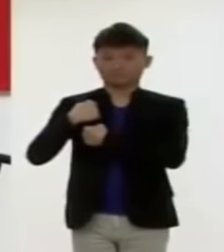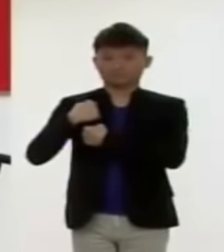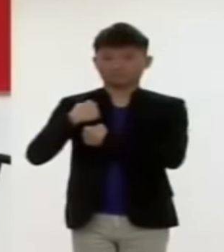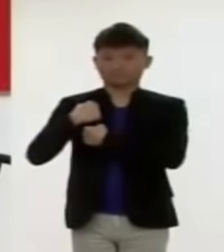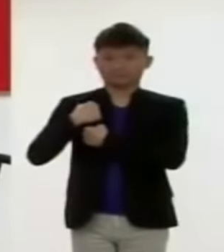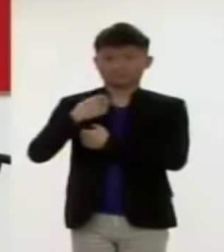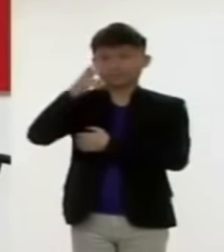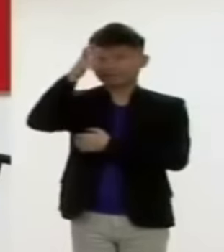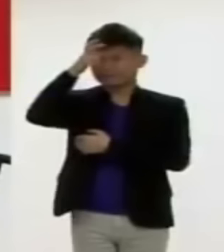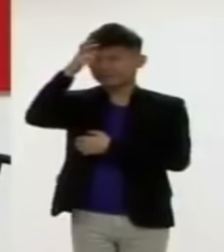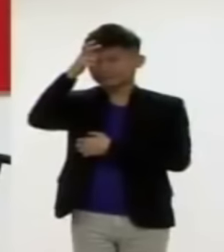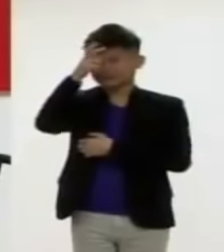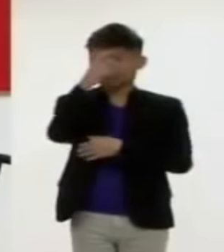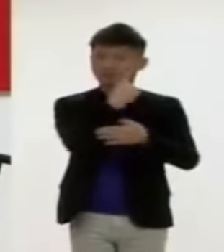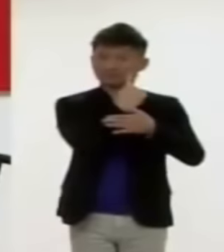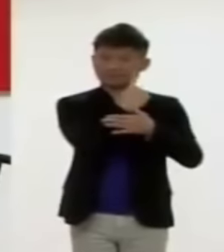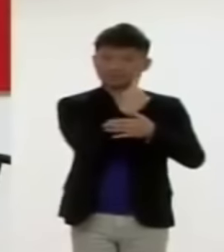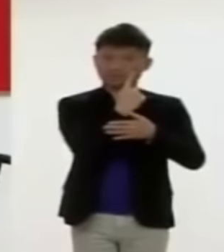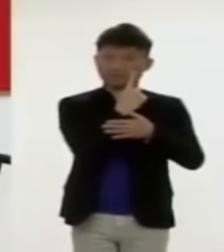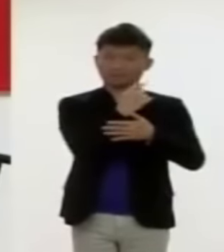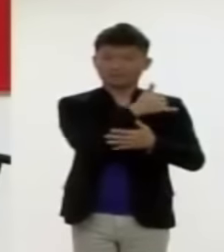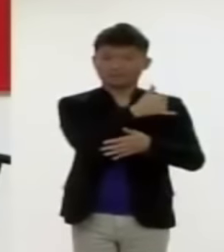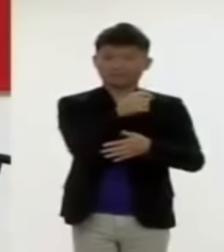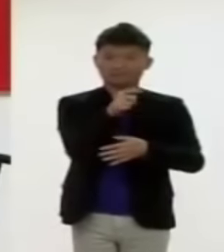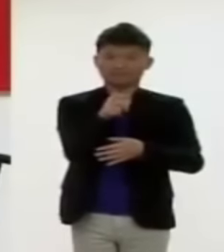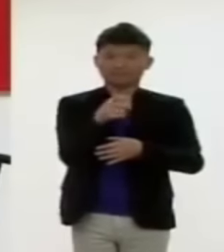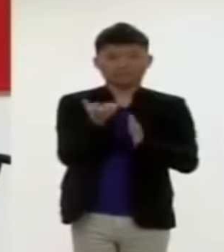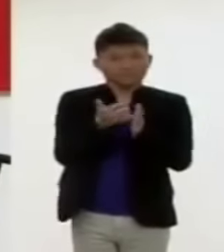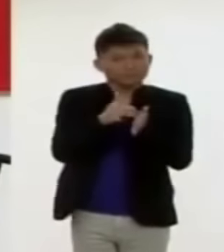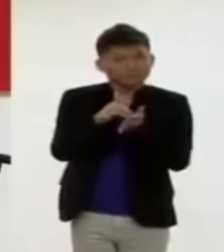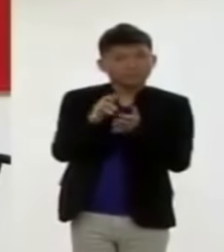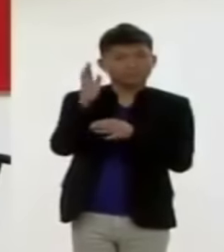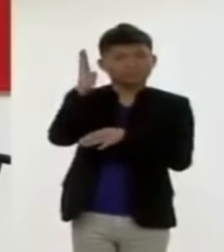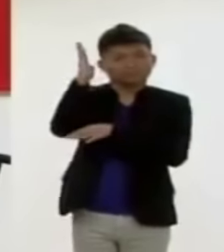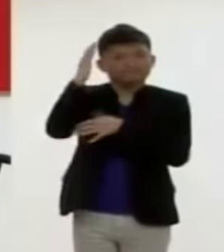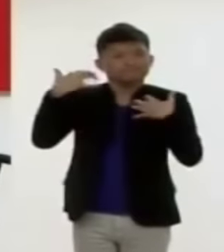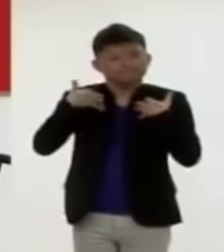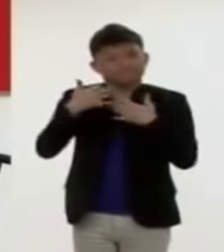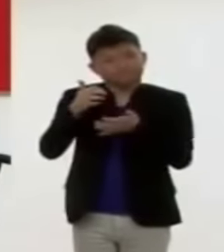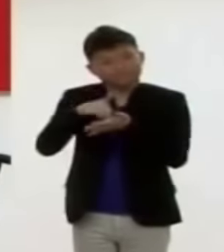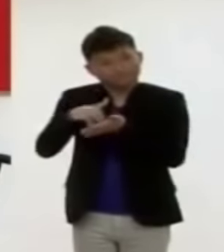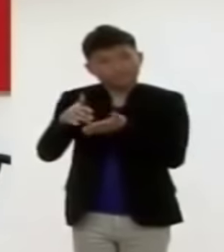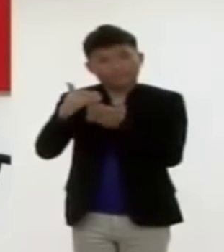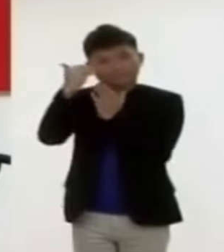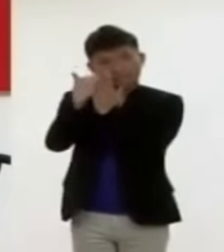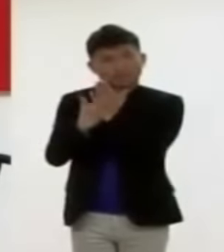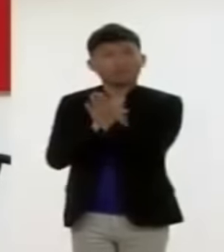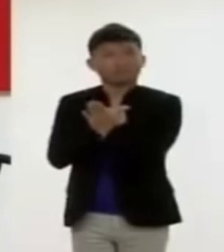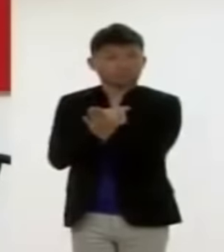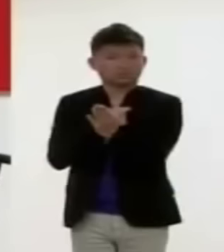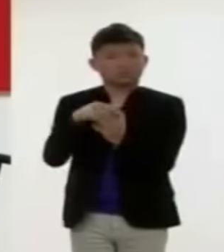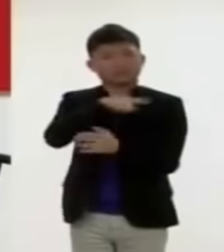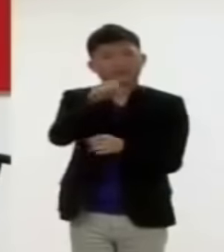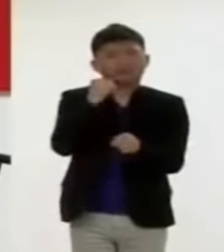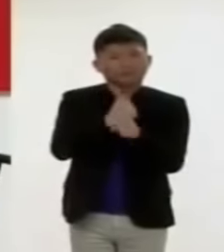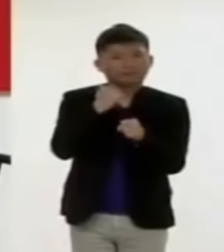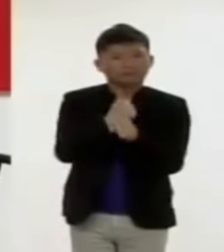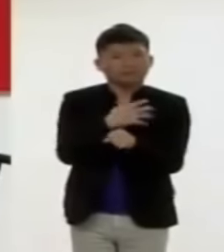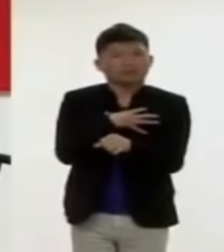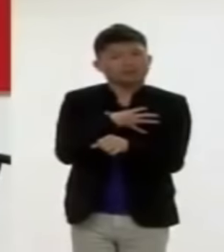我主张警察跟消防人员的预算应该要由中央编列，他们因为勤务产生